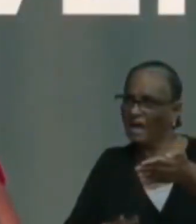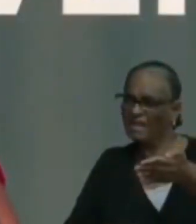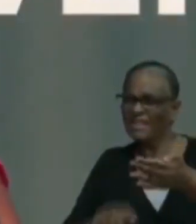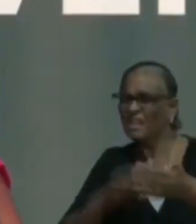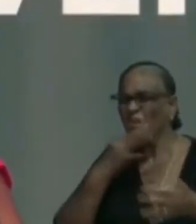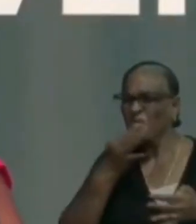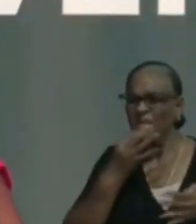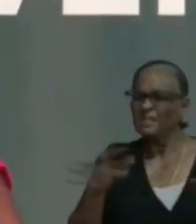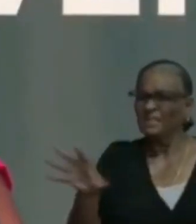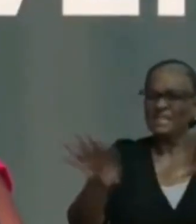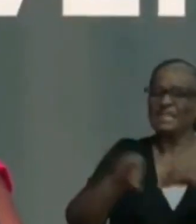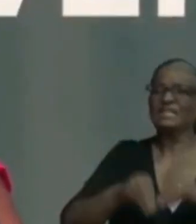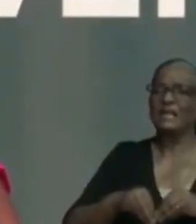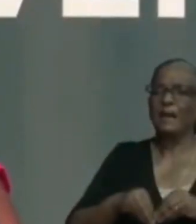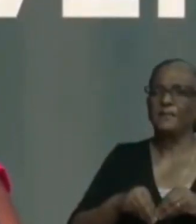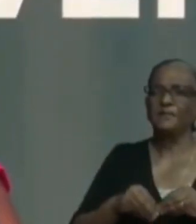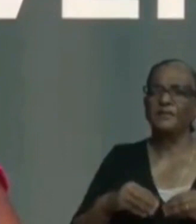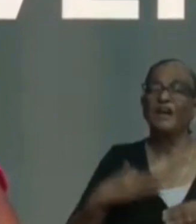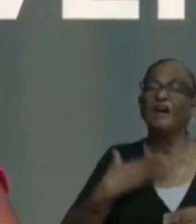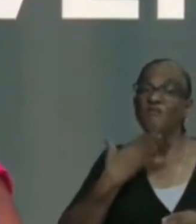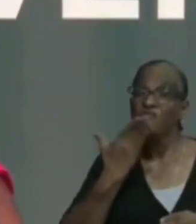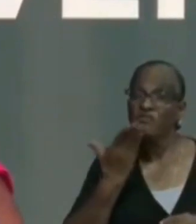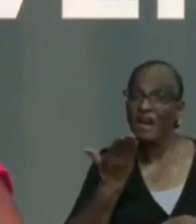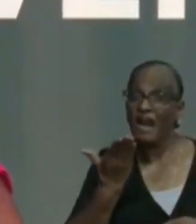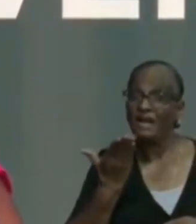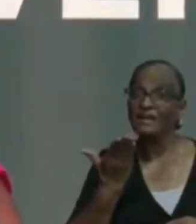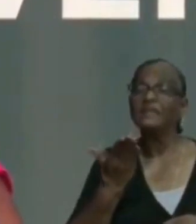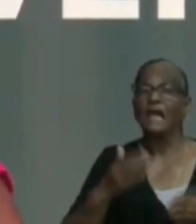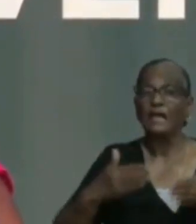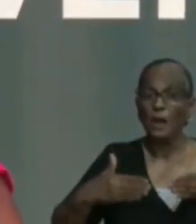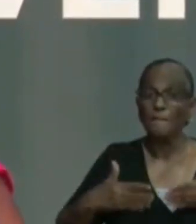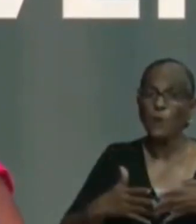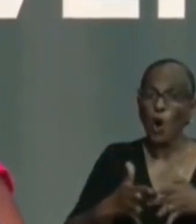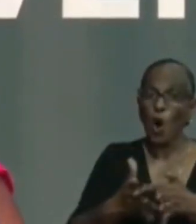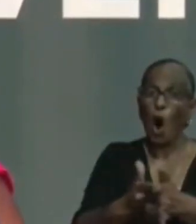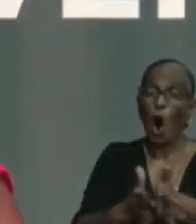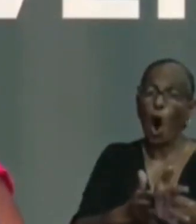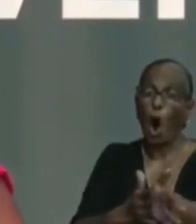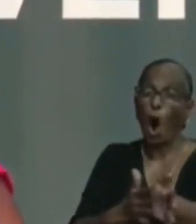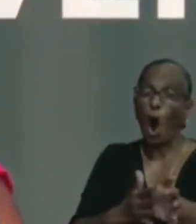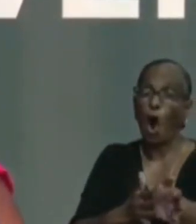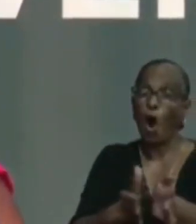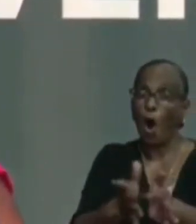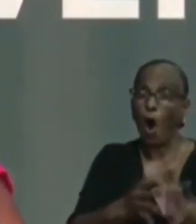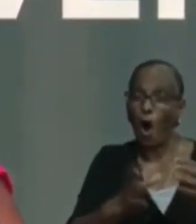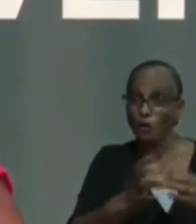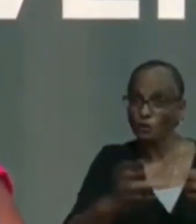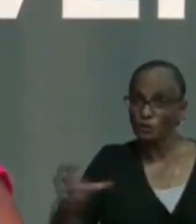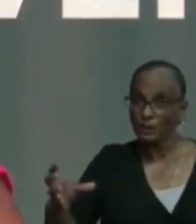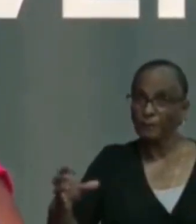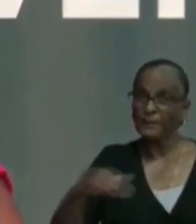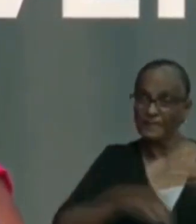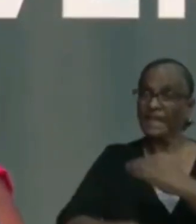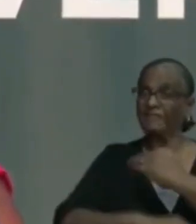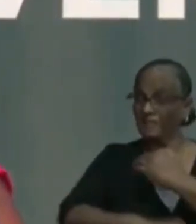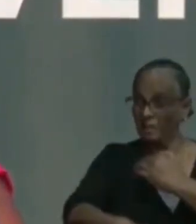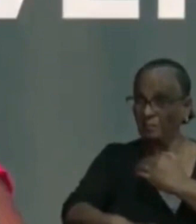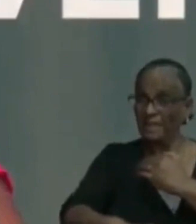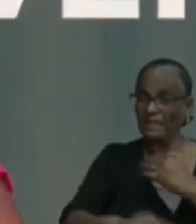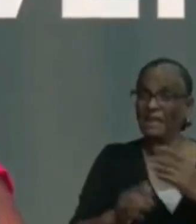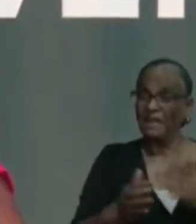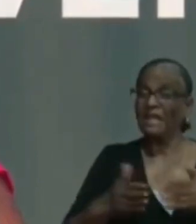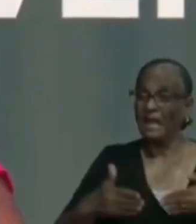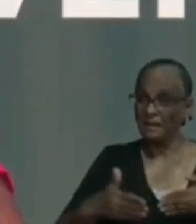om de activiteiten van de Skalians stop te zetten. Het managementteam benadrukt dat het niet haar taak is om op te treden tegen